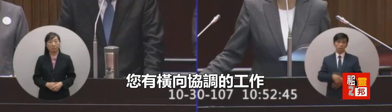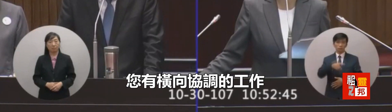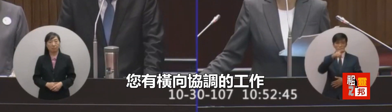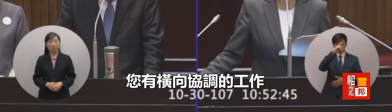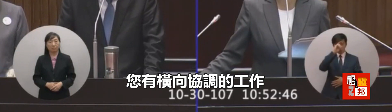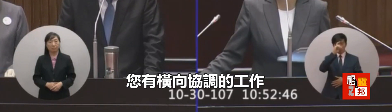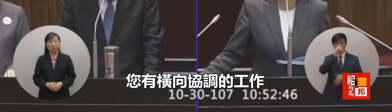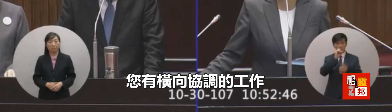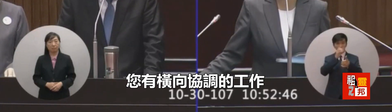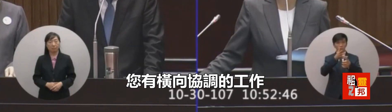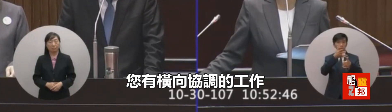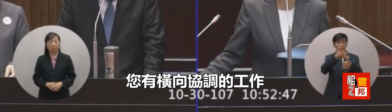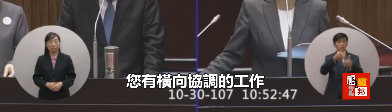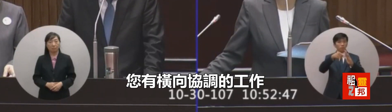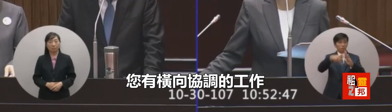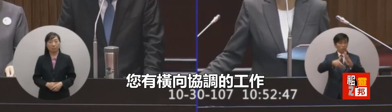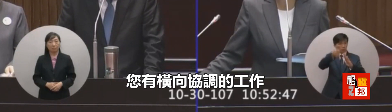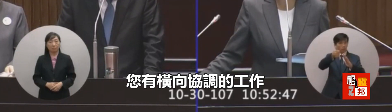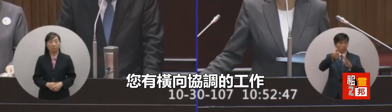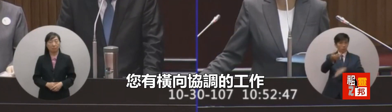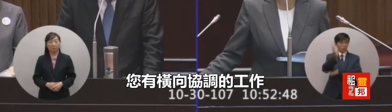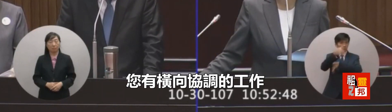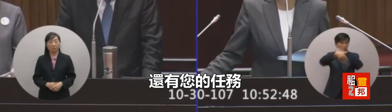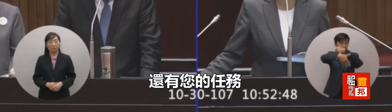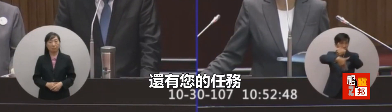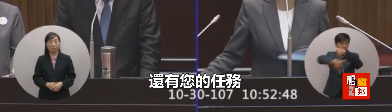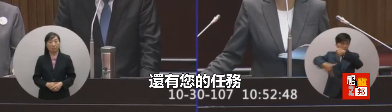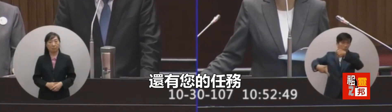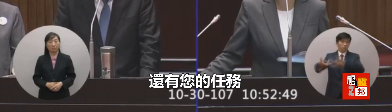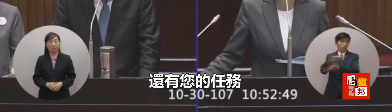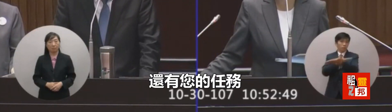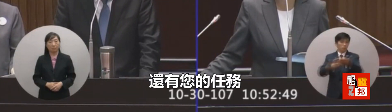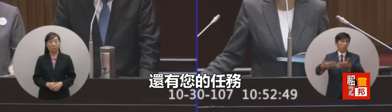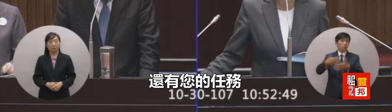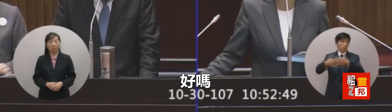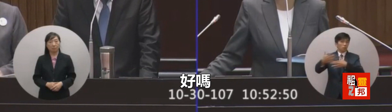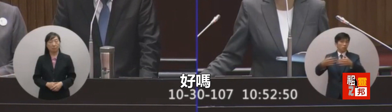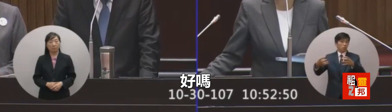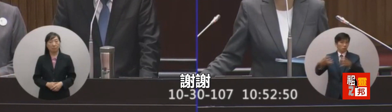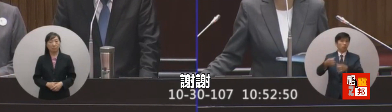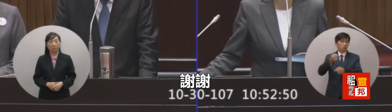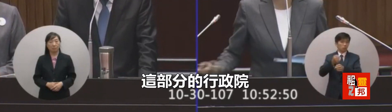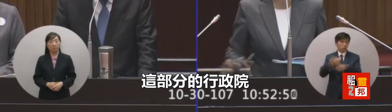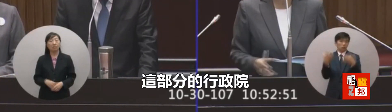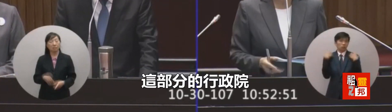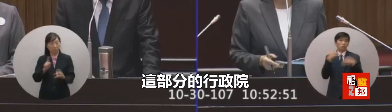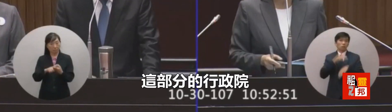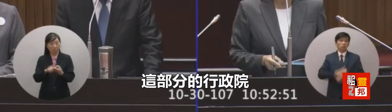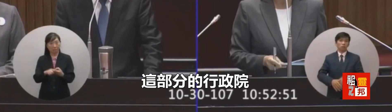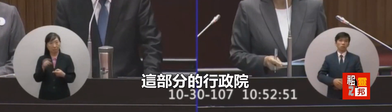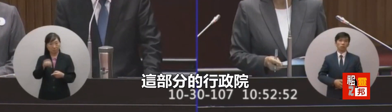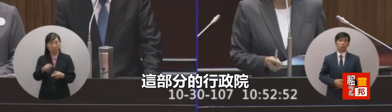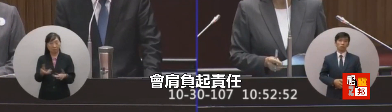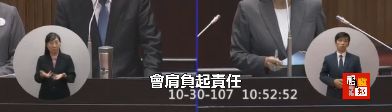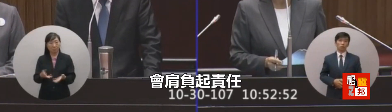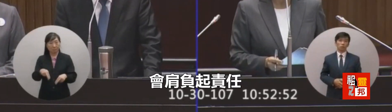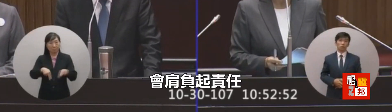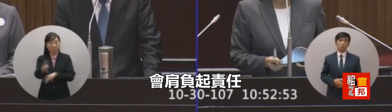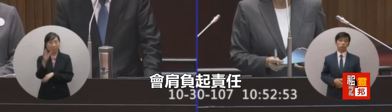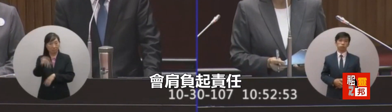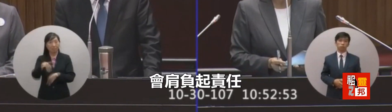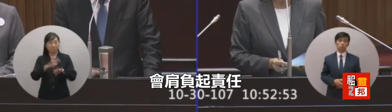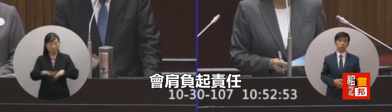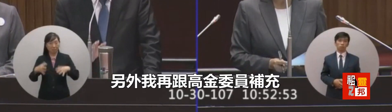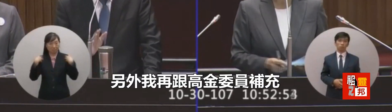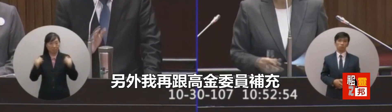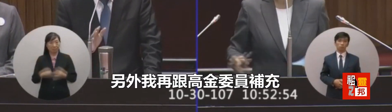有横向协调的工作还有您的任务，好吗？谢谢。 没有错， 这部分呢行政院会肩负